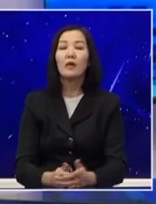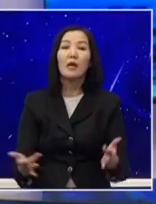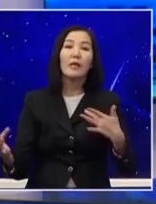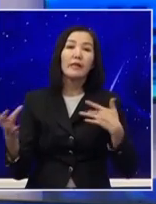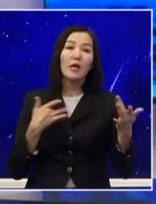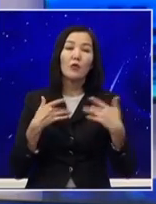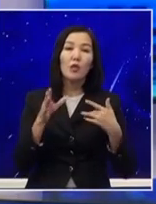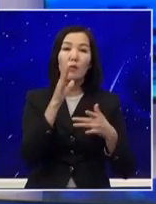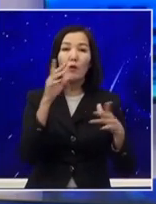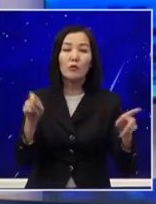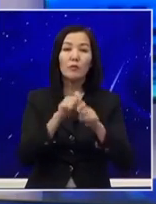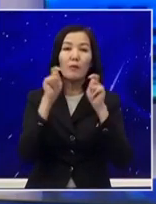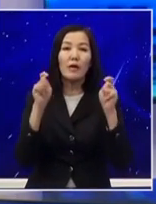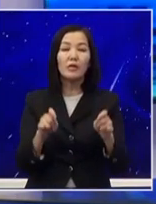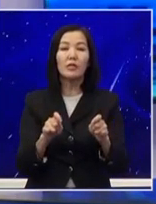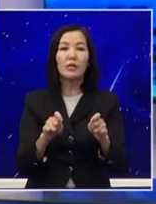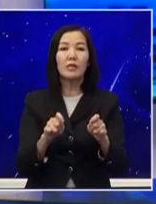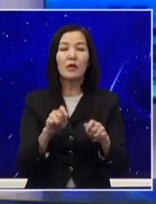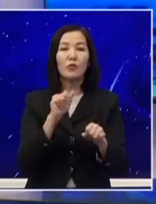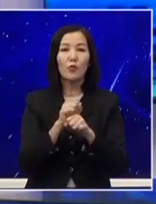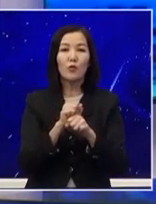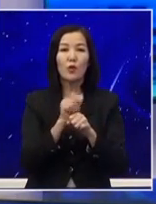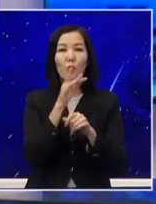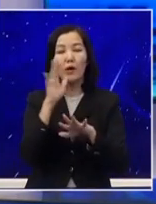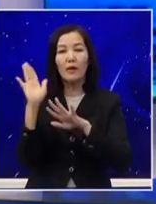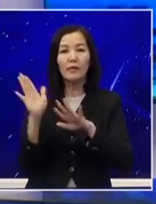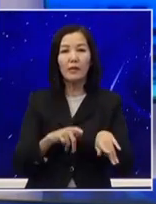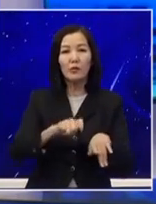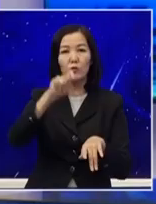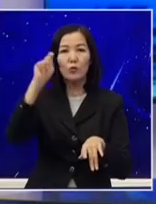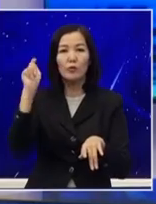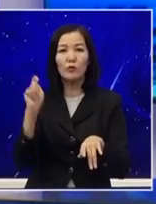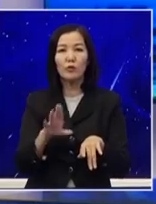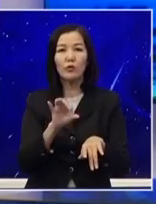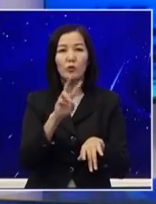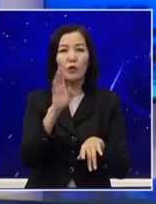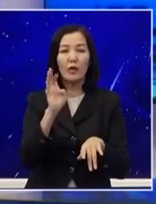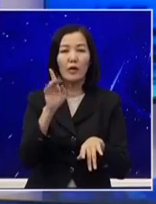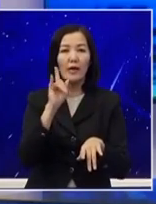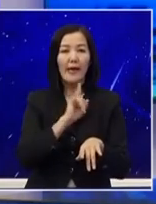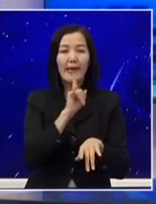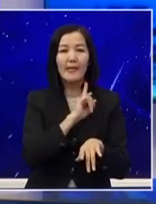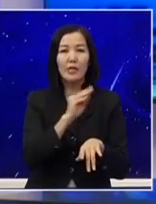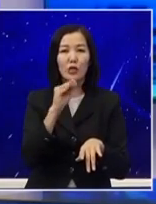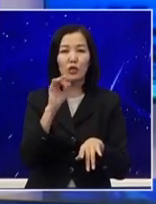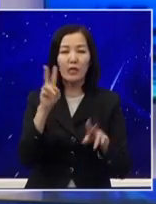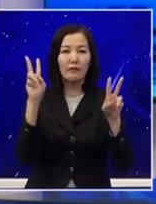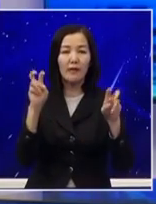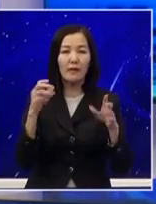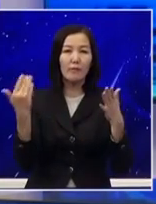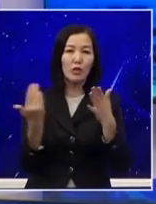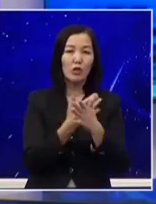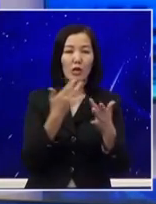Театр маусымы ашылды. Біраз үзілістен кейін соғыстың сұрқы әйелге жат. Қойылымы сахналанды. Бекен Римов